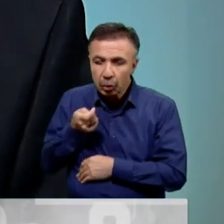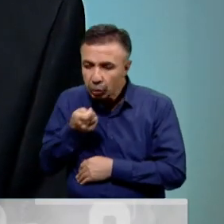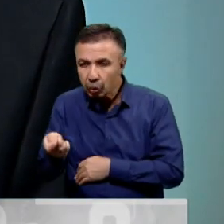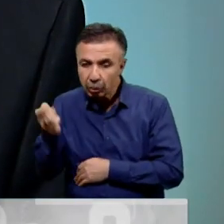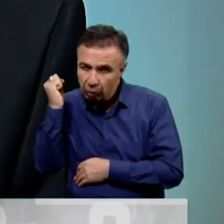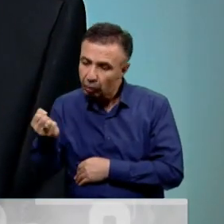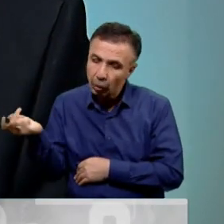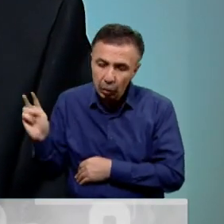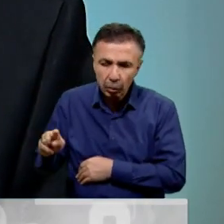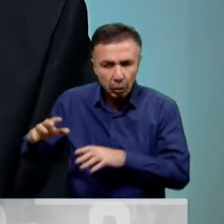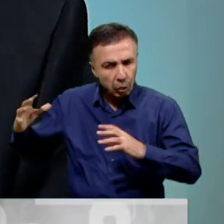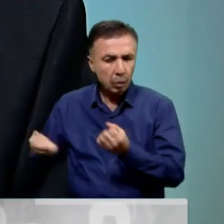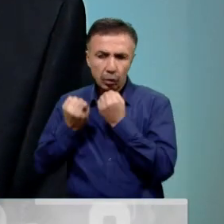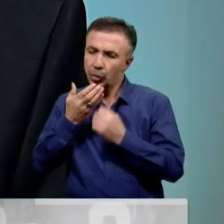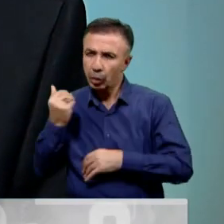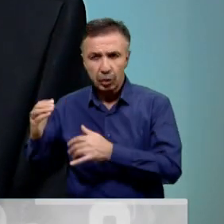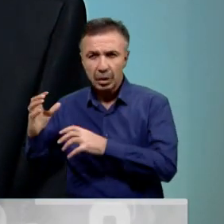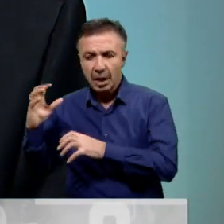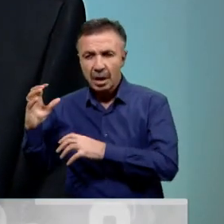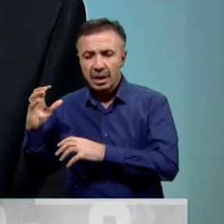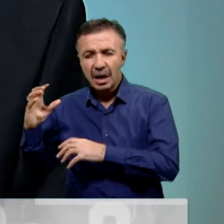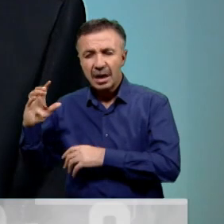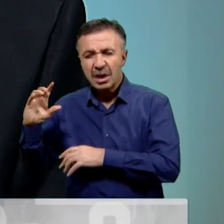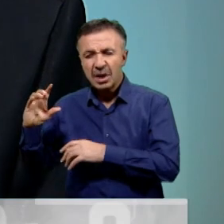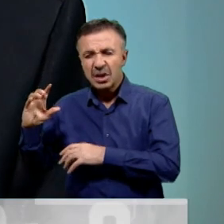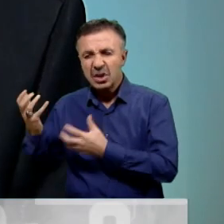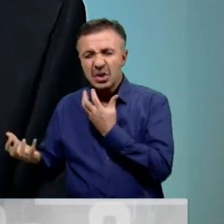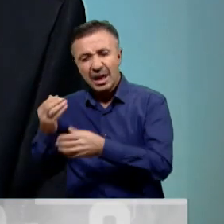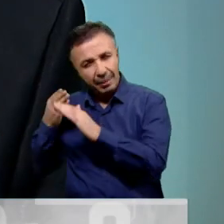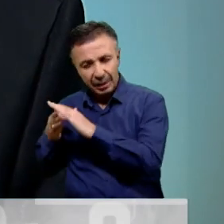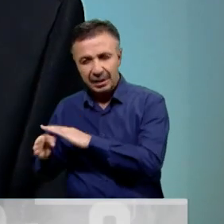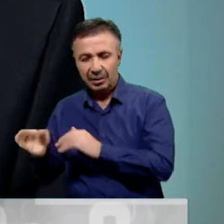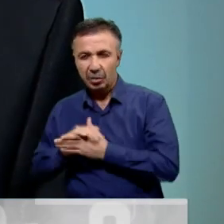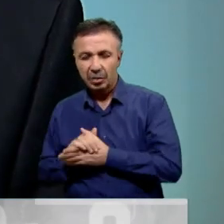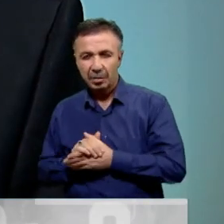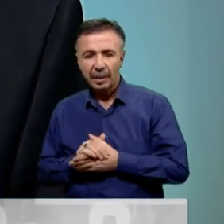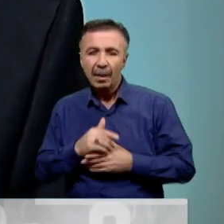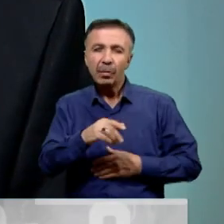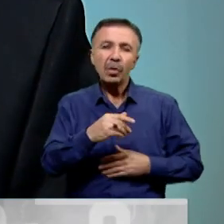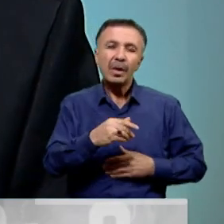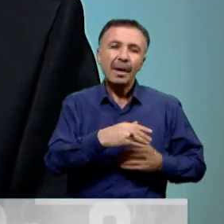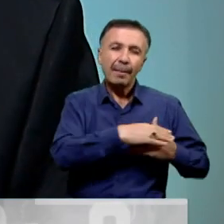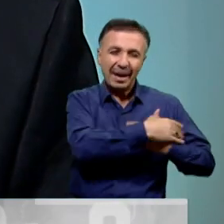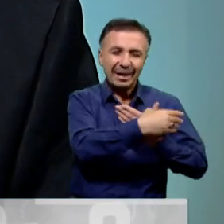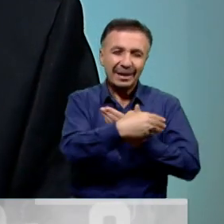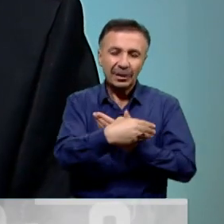kurtuluşu yok. Öbürleri diyor ki yaptı hatayı ama tevbe etti ve yola düştü diyor.